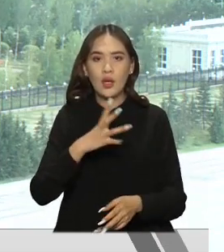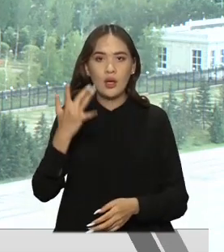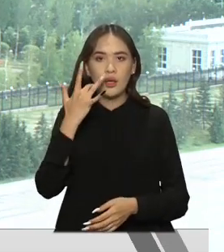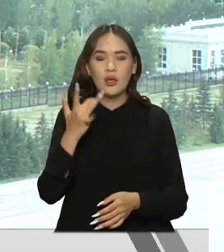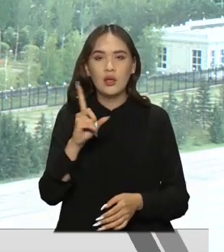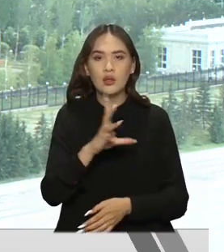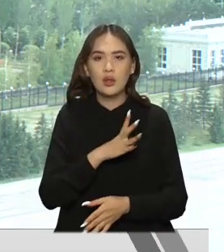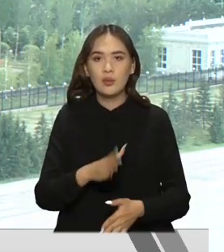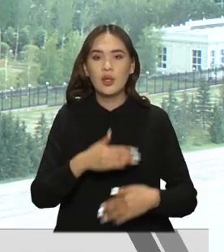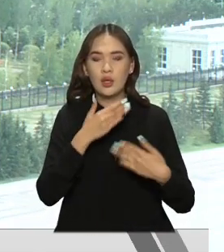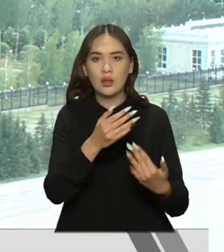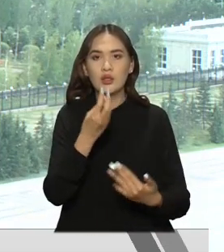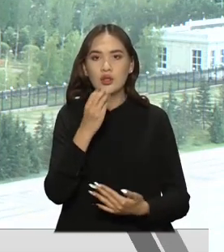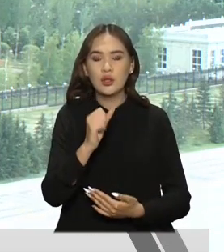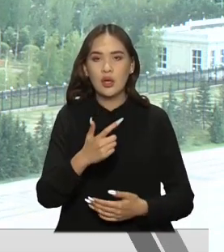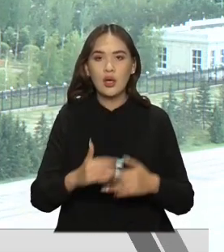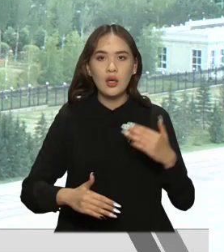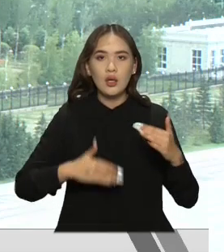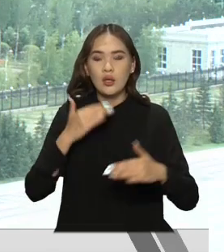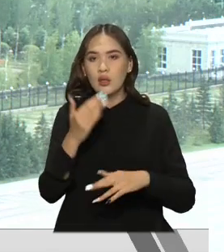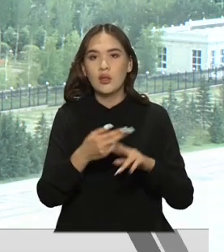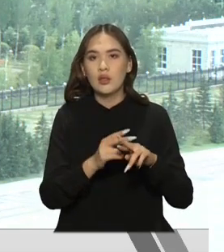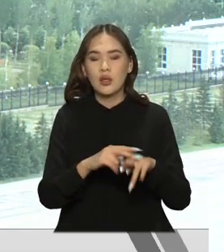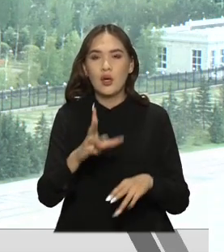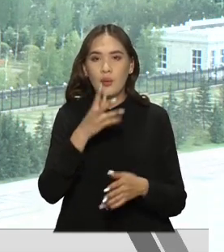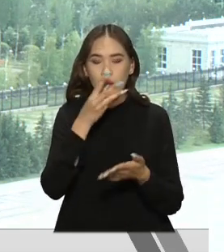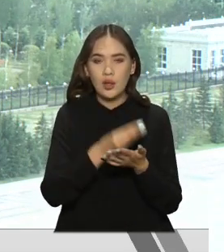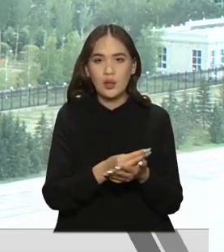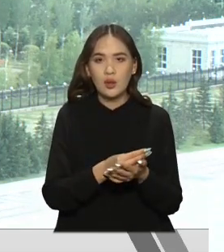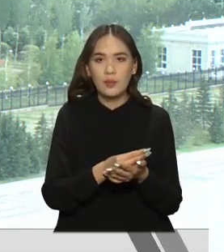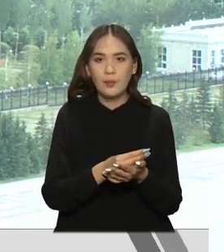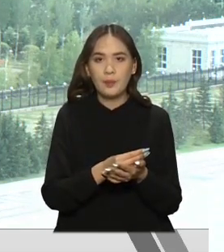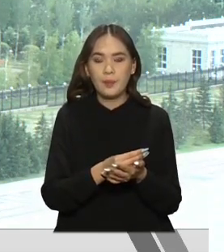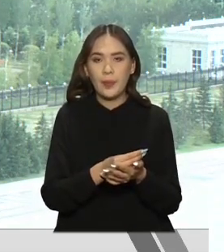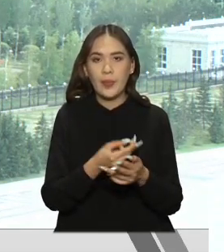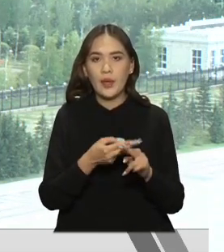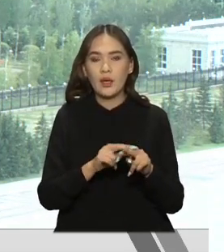в каком-то определенном шаге сделают что-то самое такое, вот то, что им это